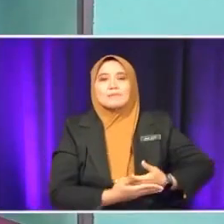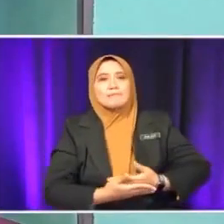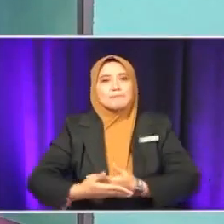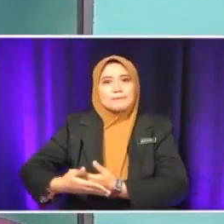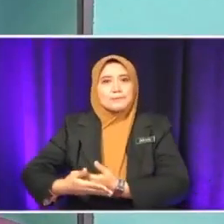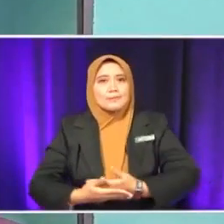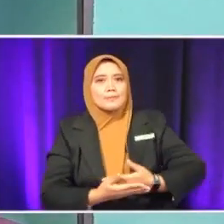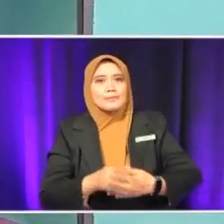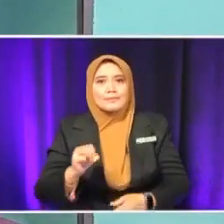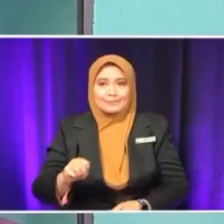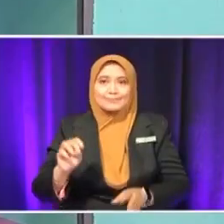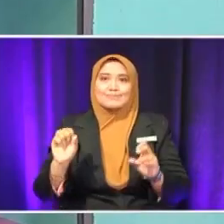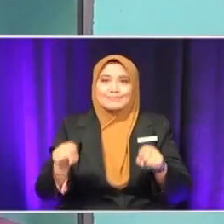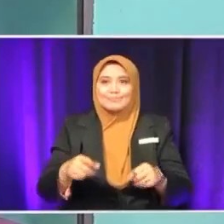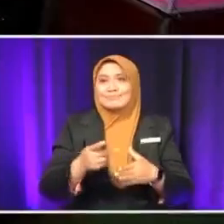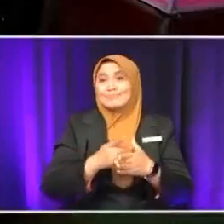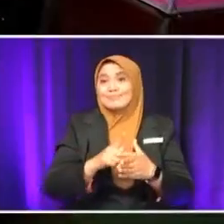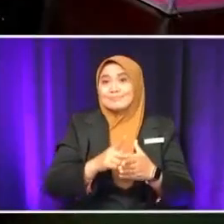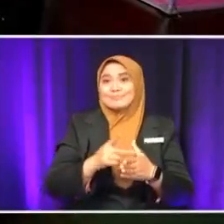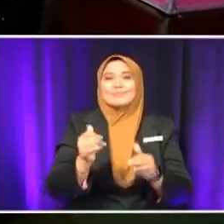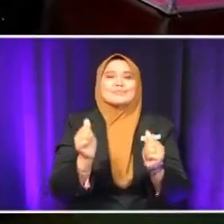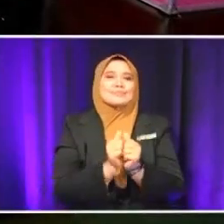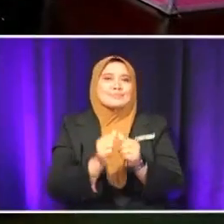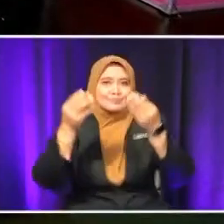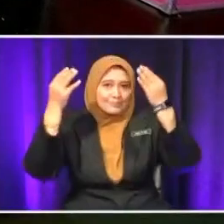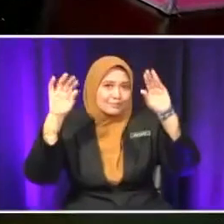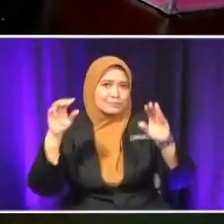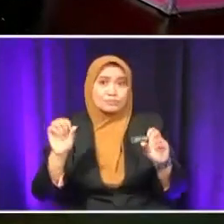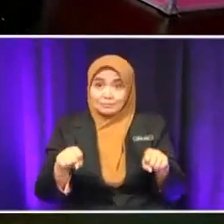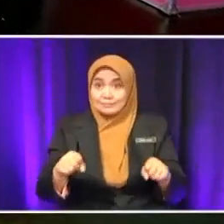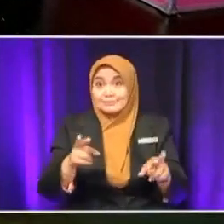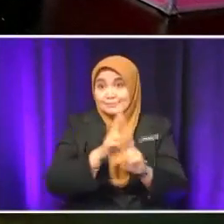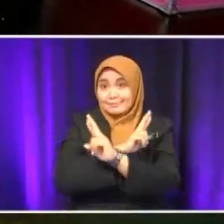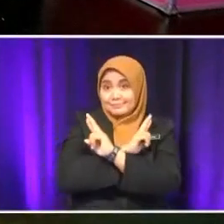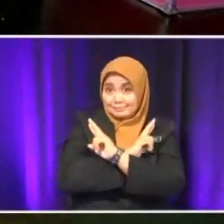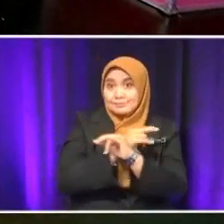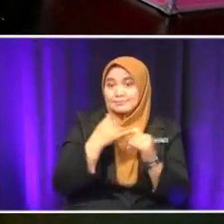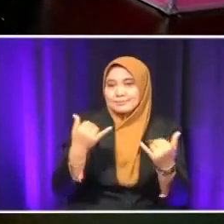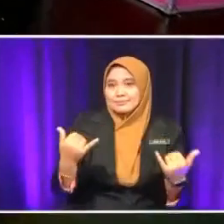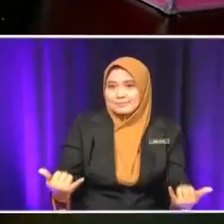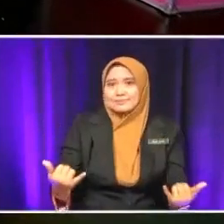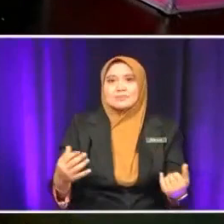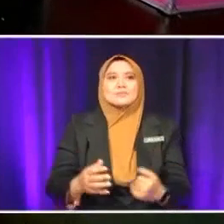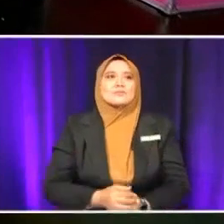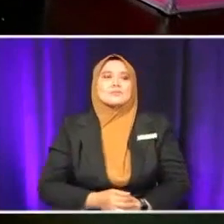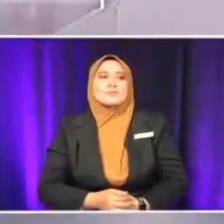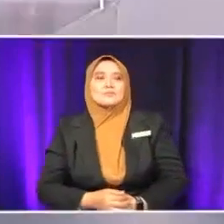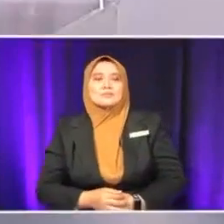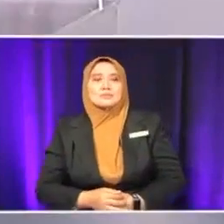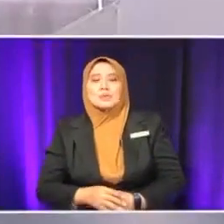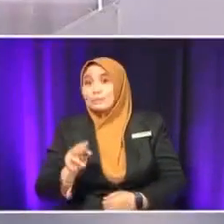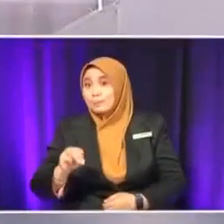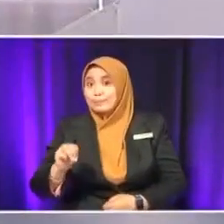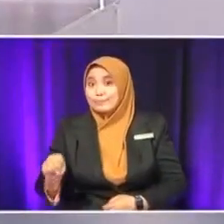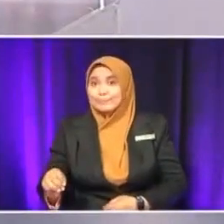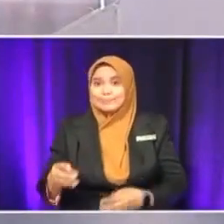dengan cikgu-cikgu. Okey, itu dia. Baiklah cikgu, boleh tak kita berehat sebentar sebelum kita teruskan dengan kelas kita hari ini? Silakan. Okey, kepada murid-murid